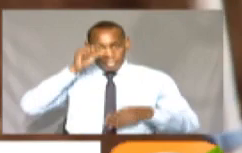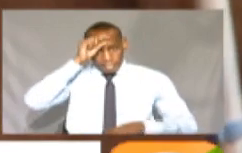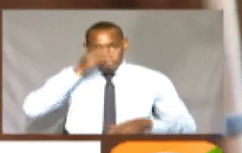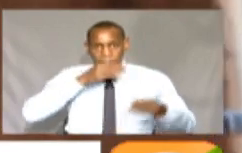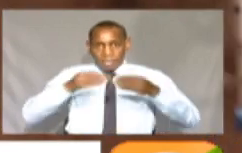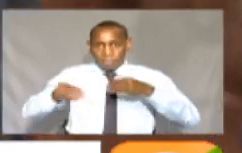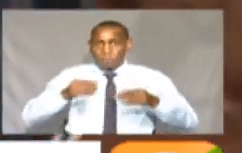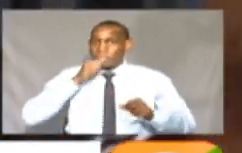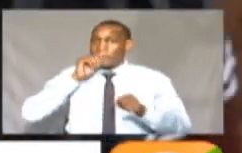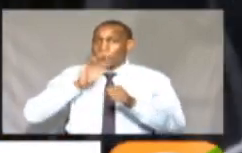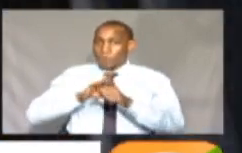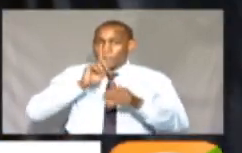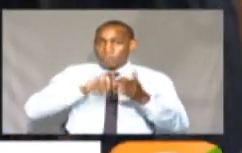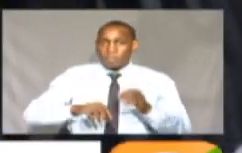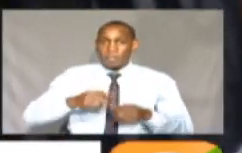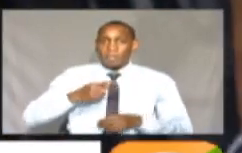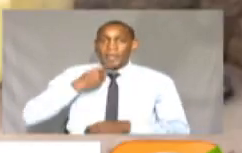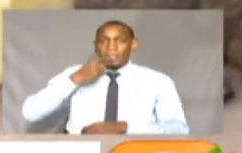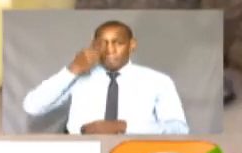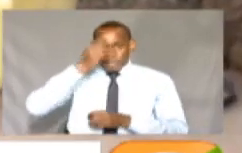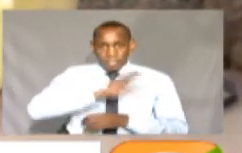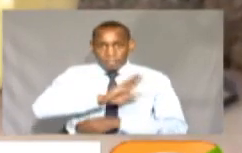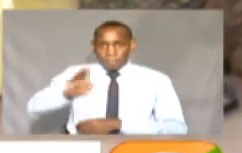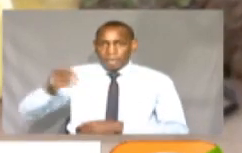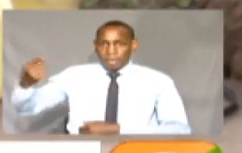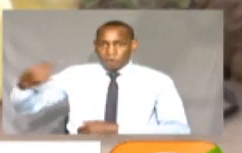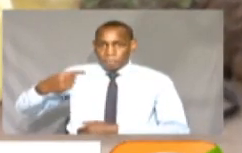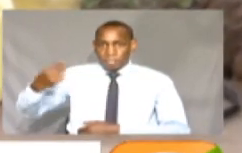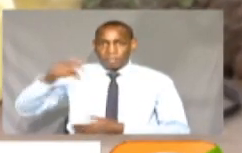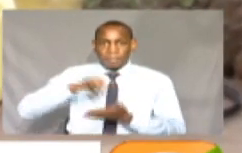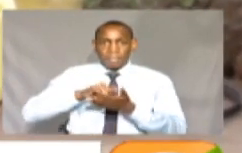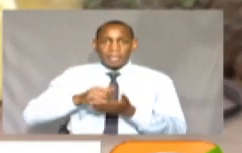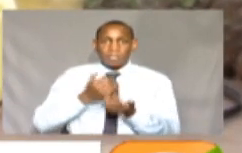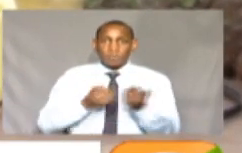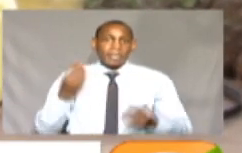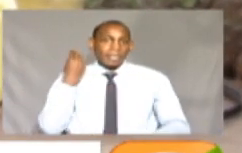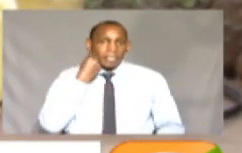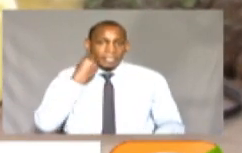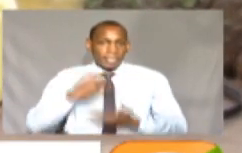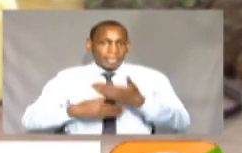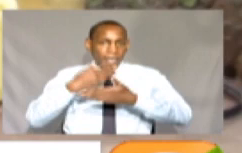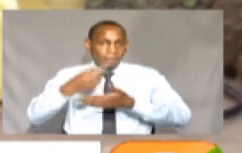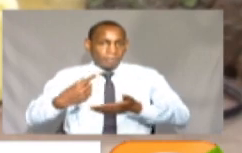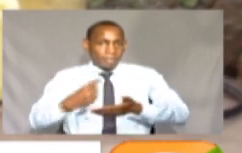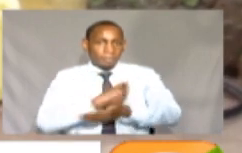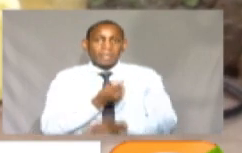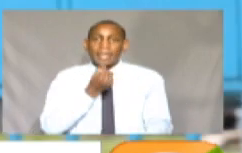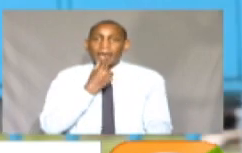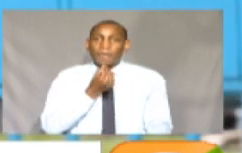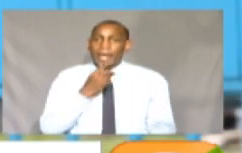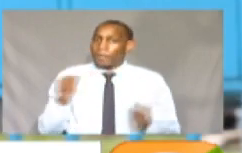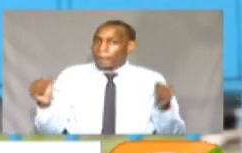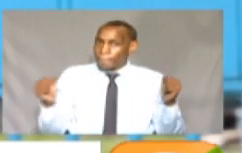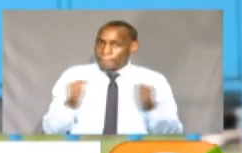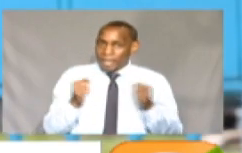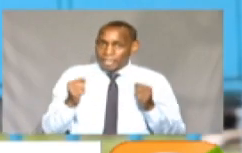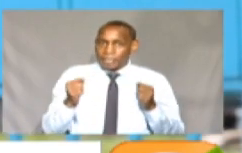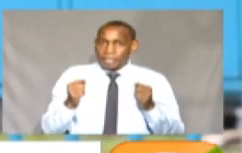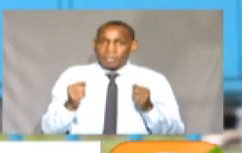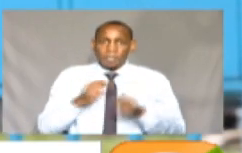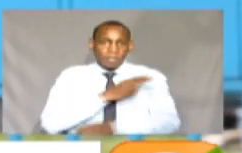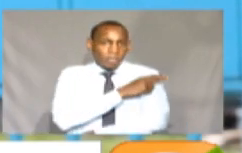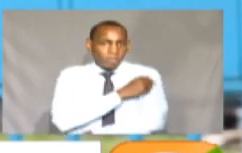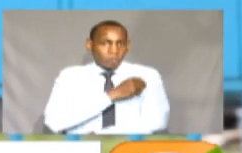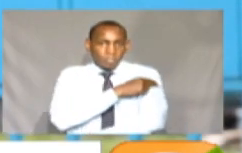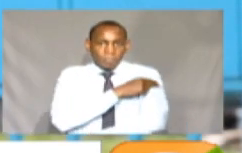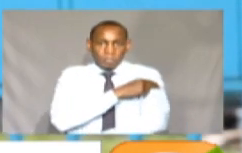kuahidi kuwapa fidia wazazi wote ambao watoto wao walipooza baada ya kudungwa sindano ya dawa ya malaria katika zahanati